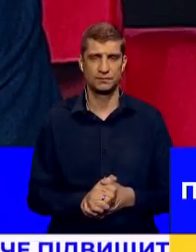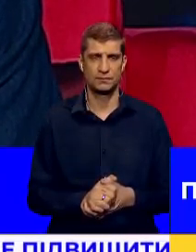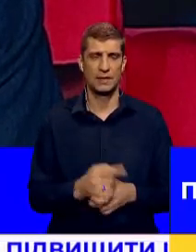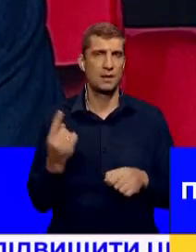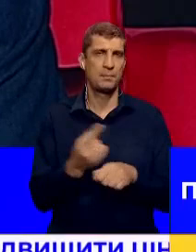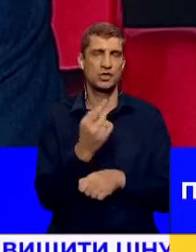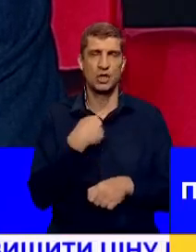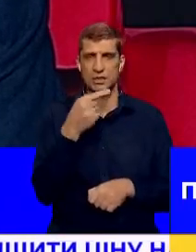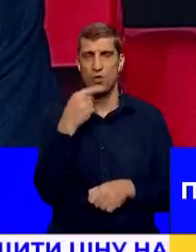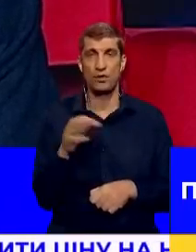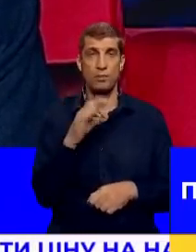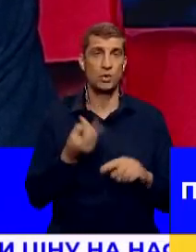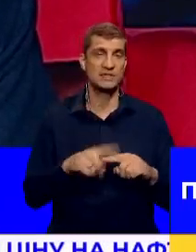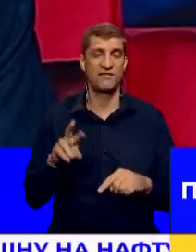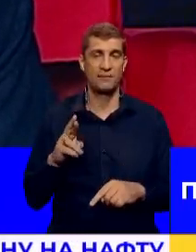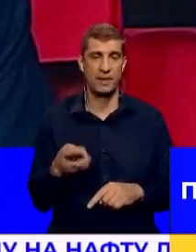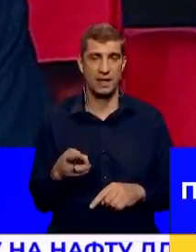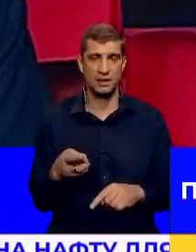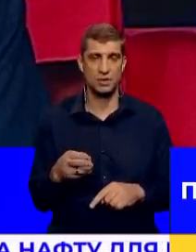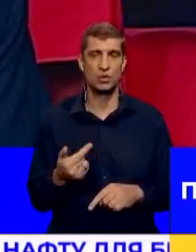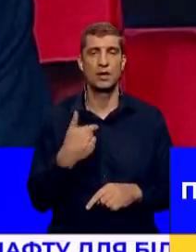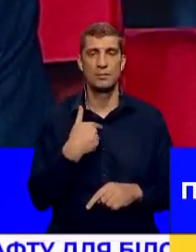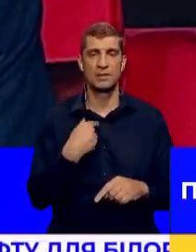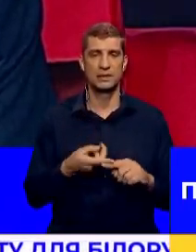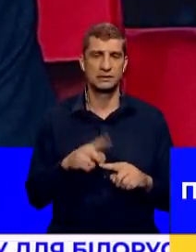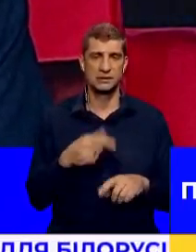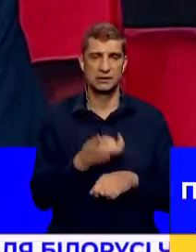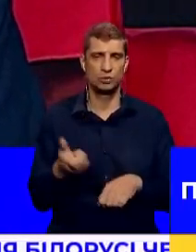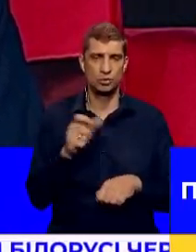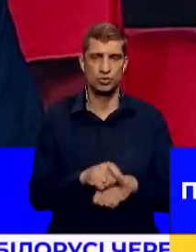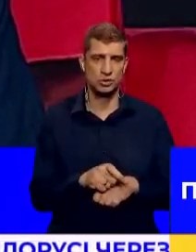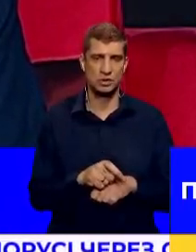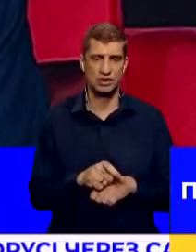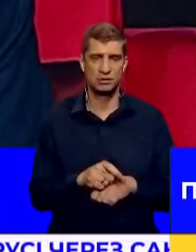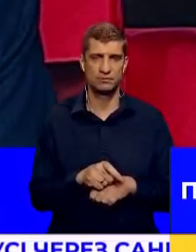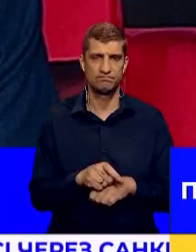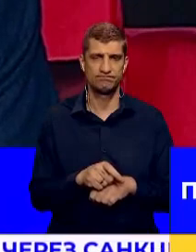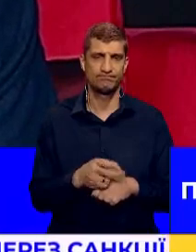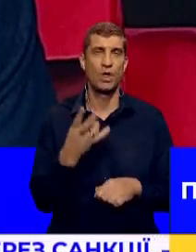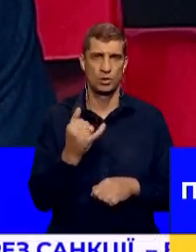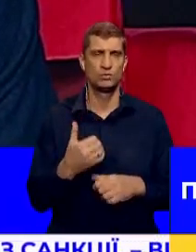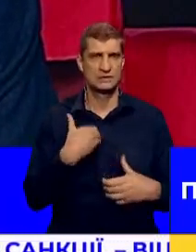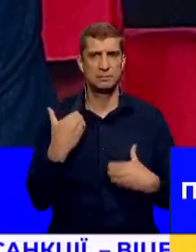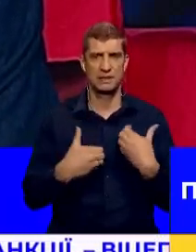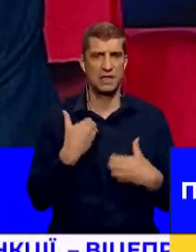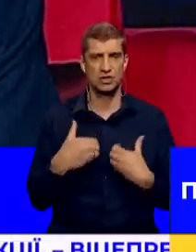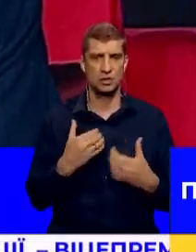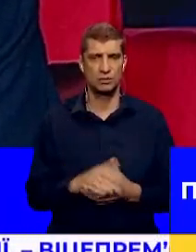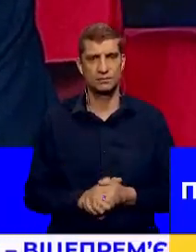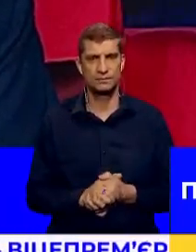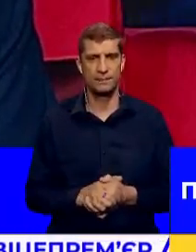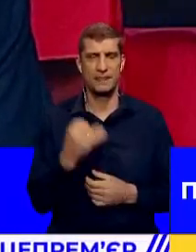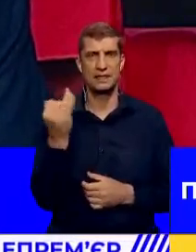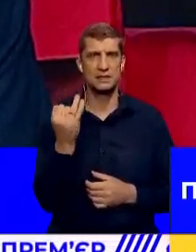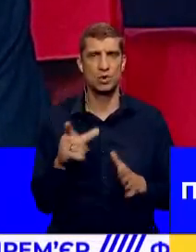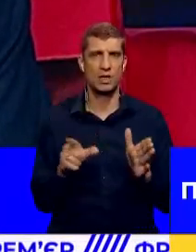Перший раз я говорив про це в п'ятницю, і мене це дуже, ну, збентежило.